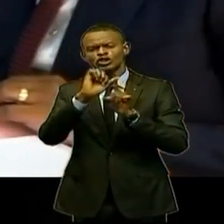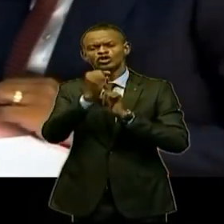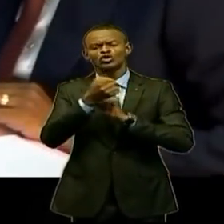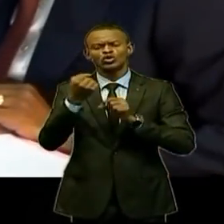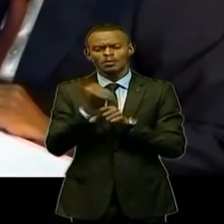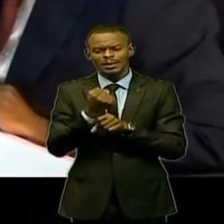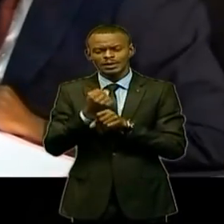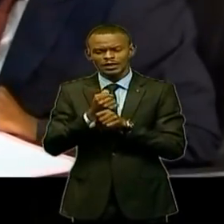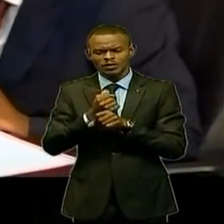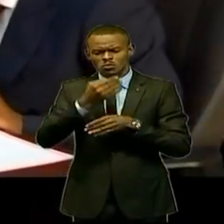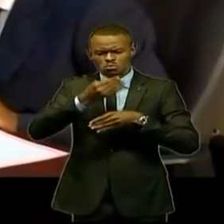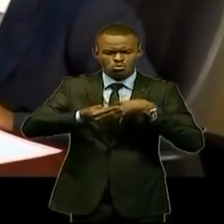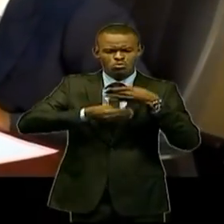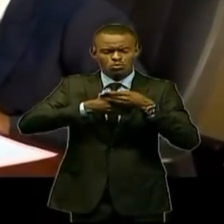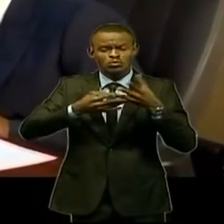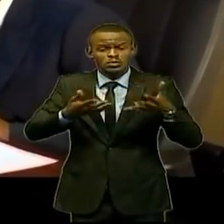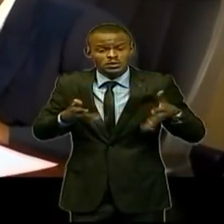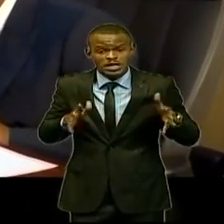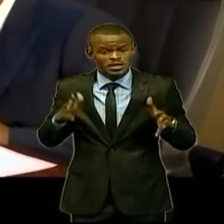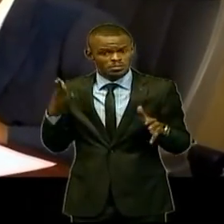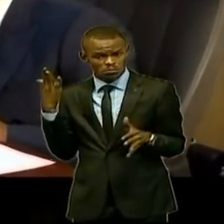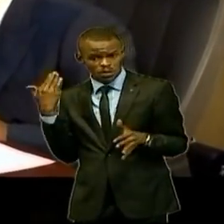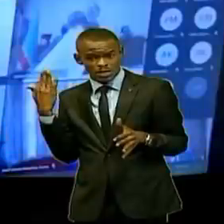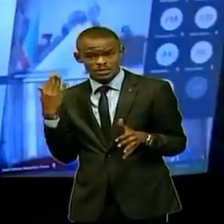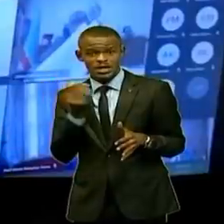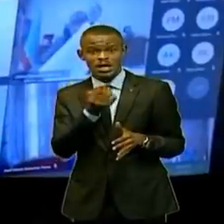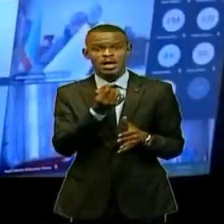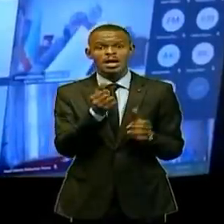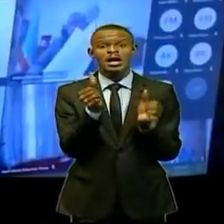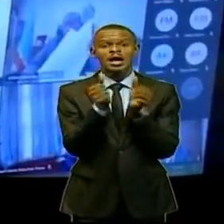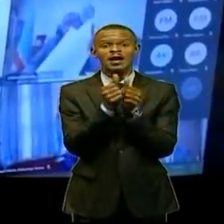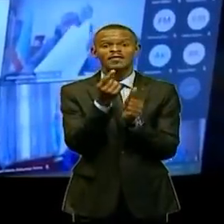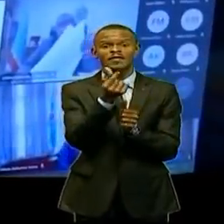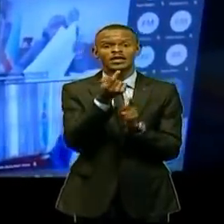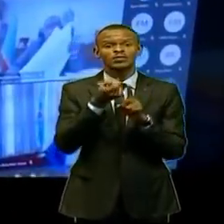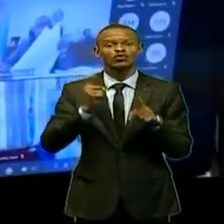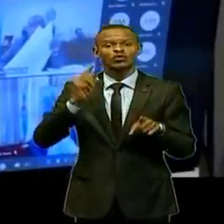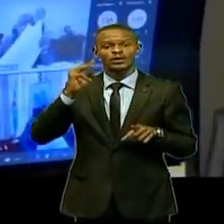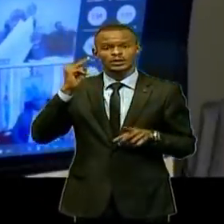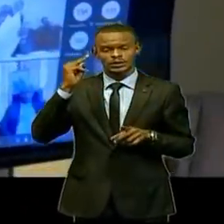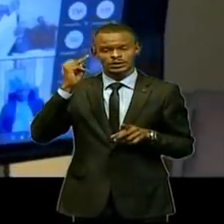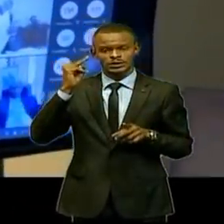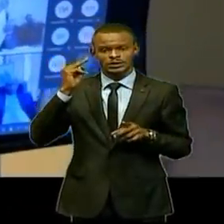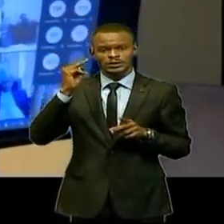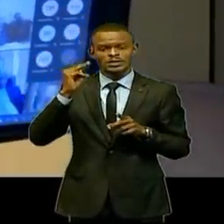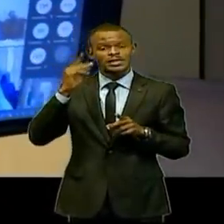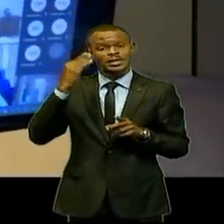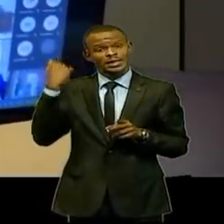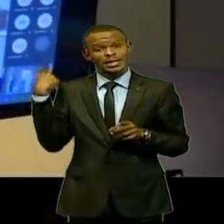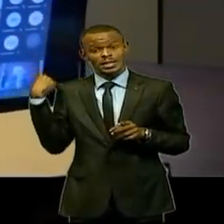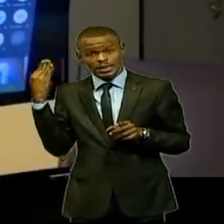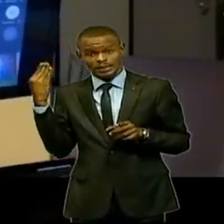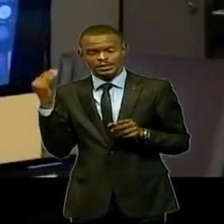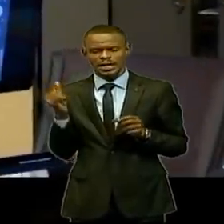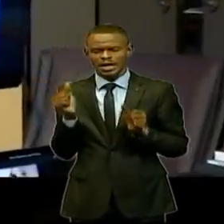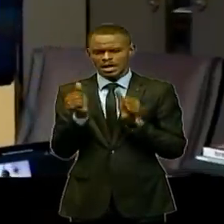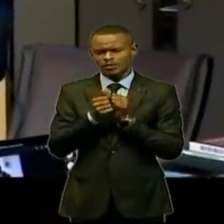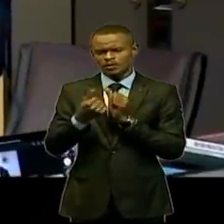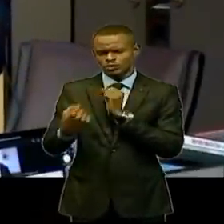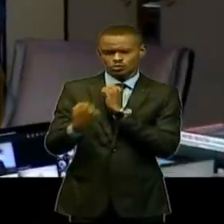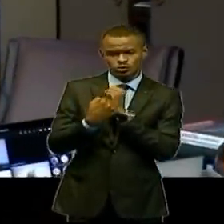réalisés sur financement du Trésor public, en partenariat public-privé et avec l'appui des bailleurs de